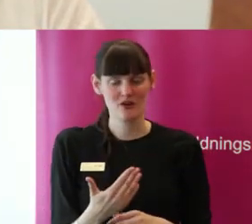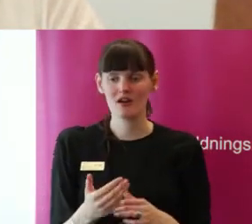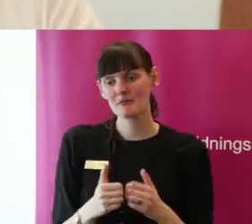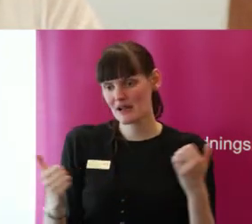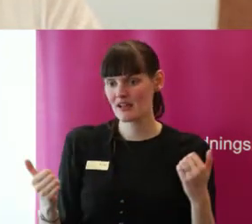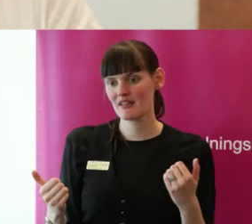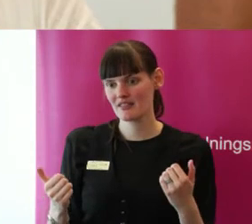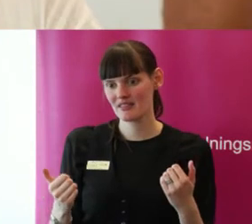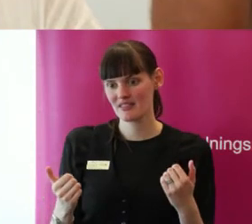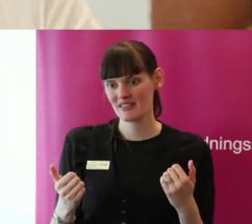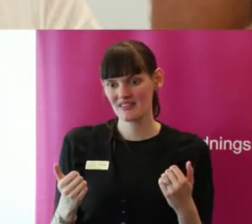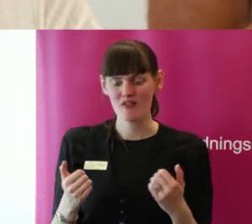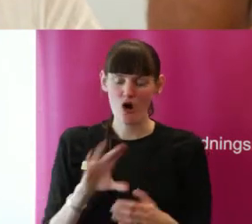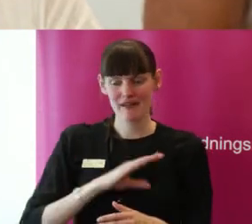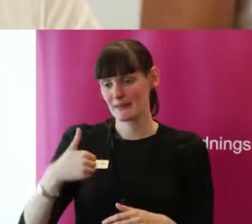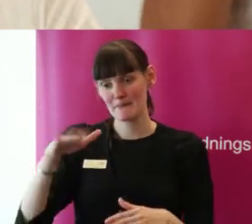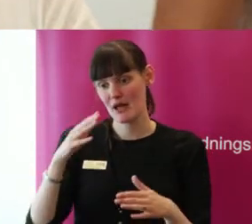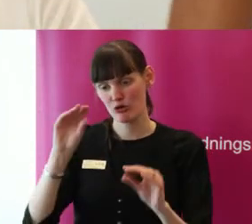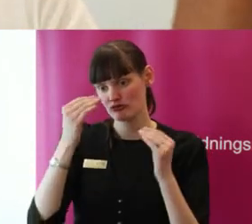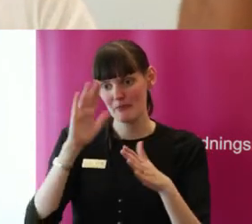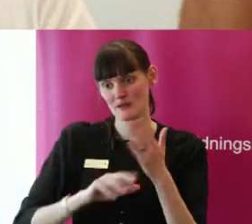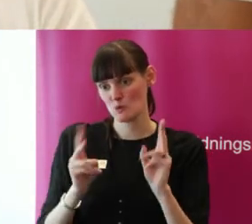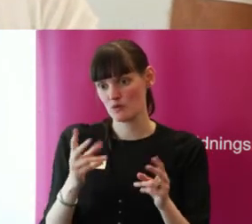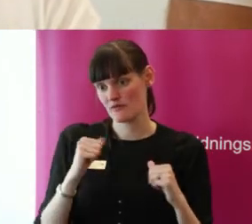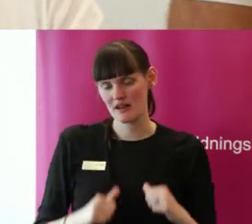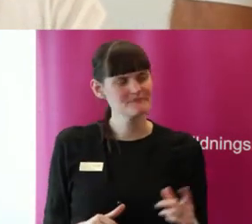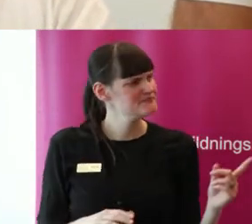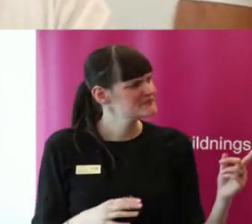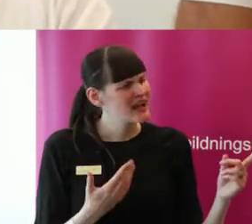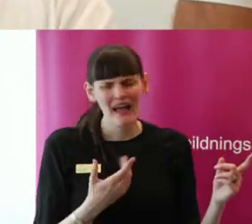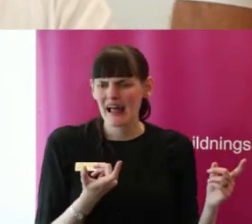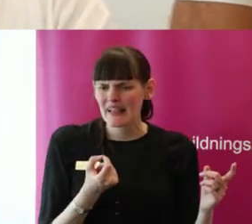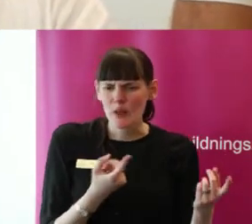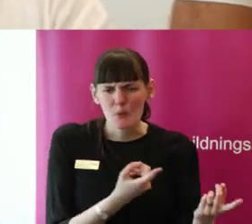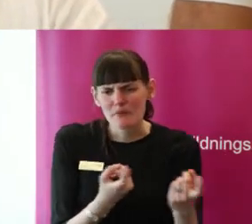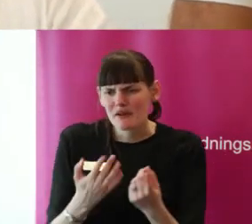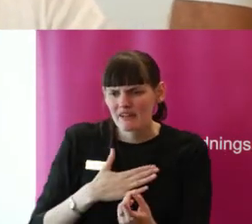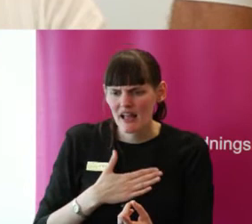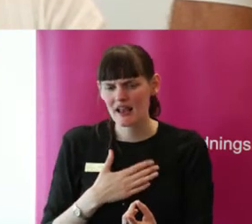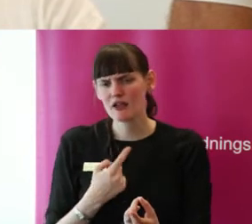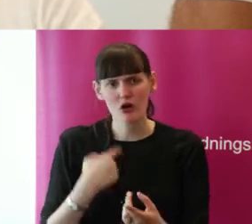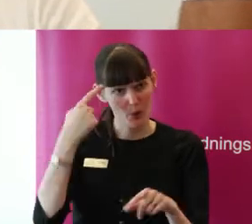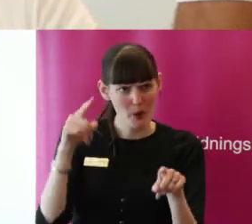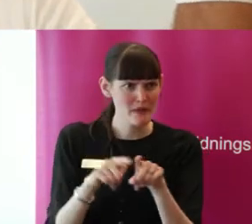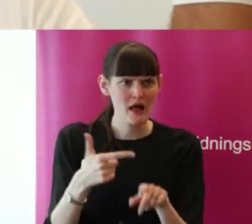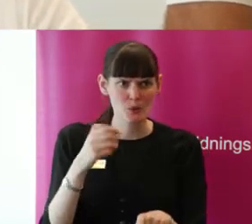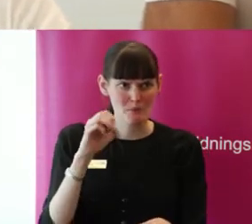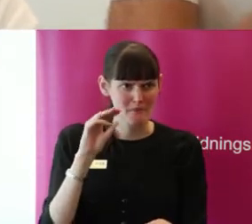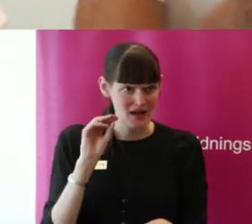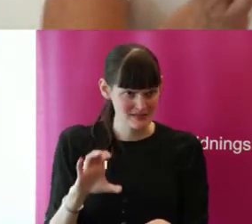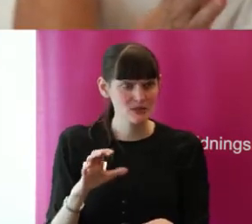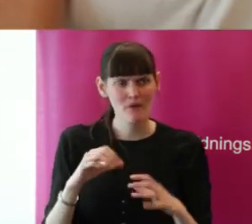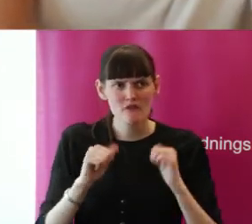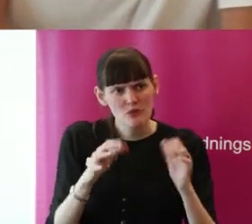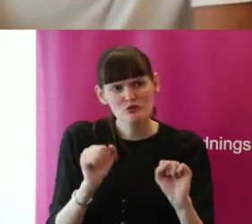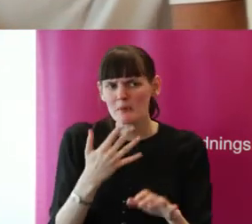sen har vi inte mer kunskap på det området. Mats? Bara lite utmanande. Jag tror att jag håller med Thomas, självklart är det, om man borde prata mer om